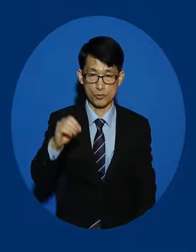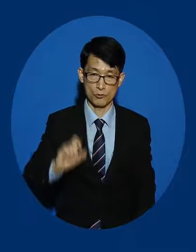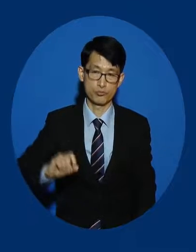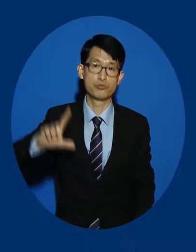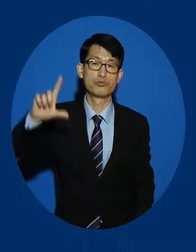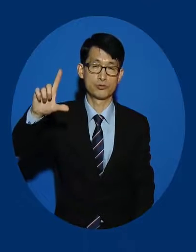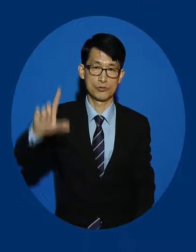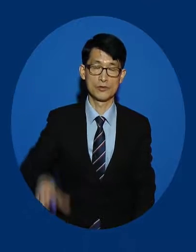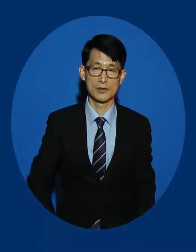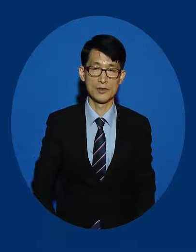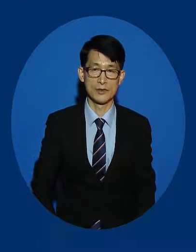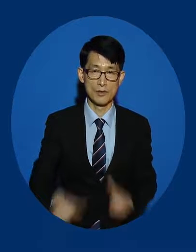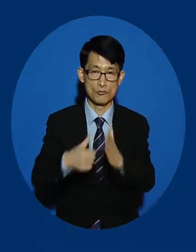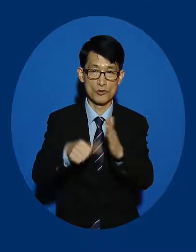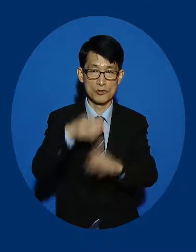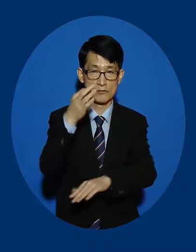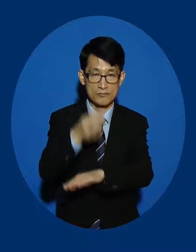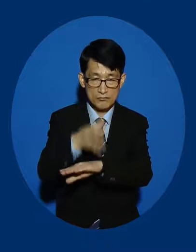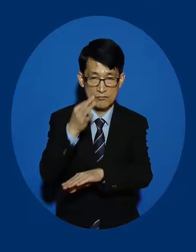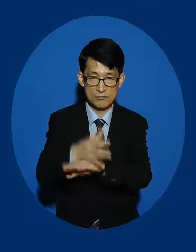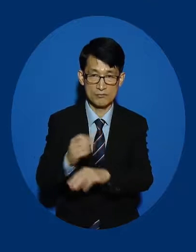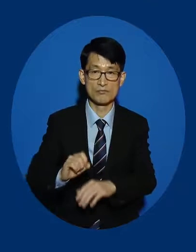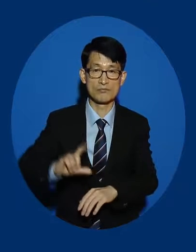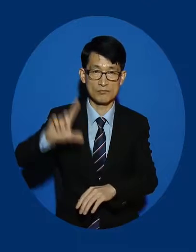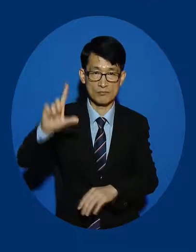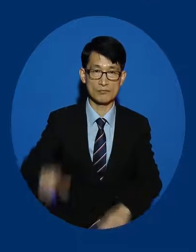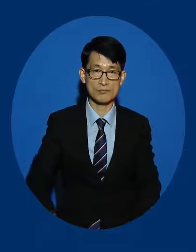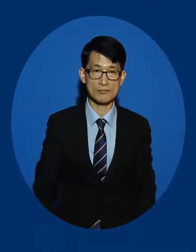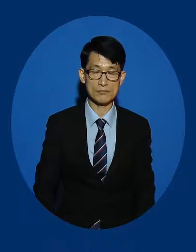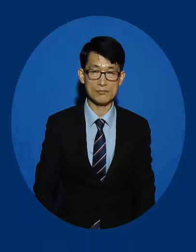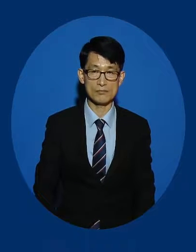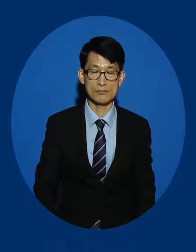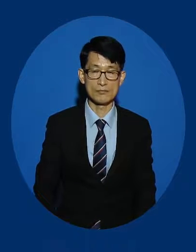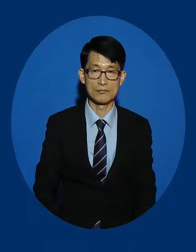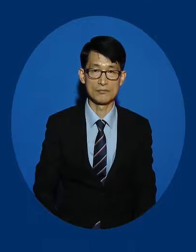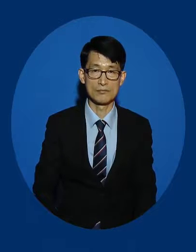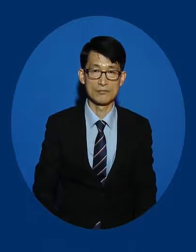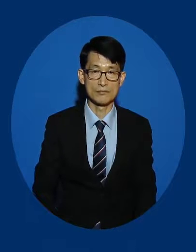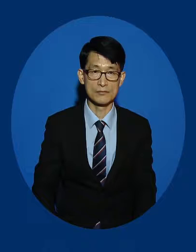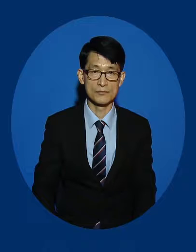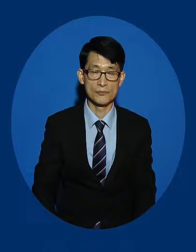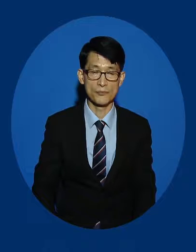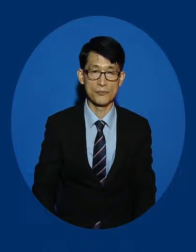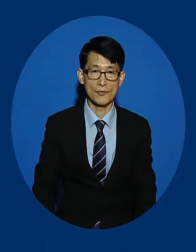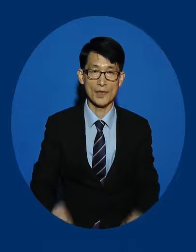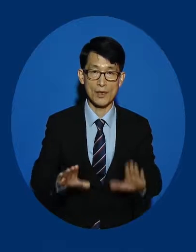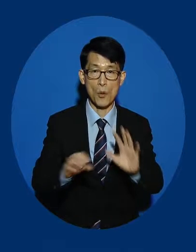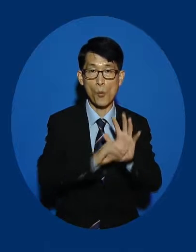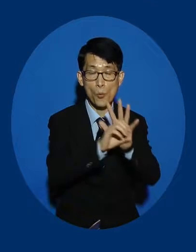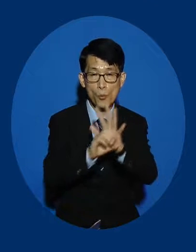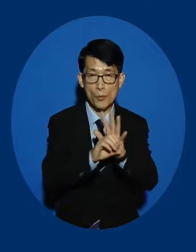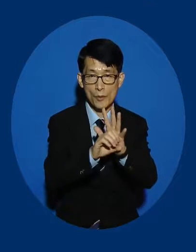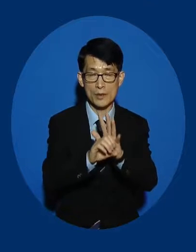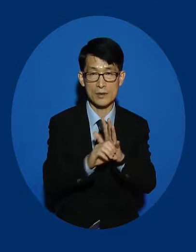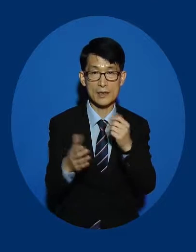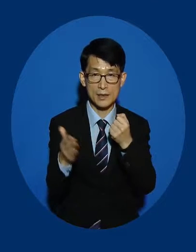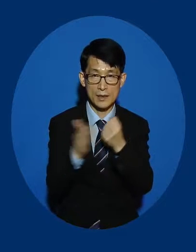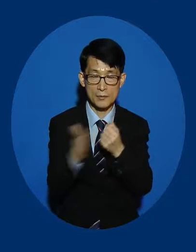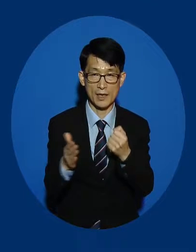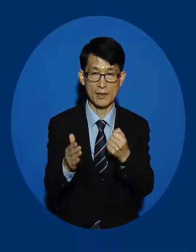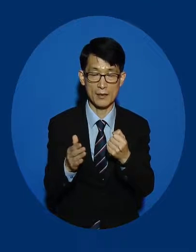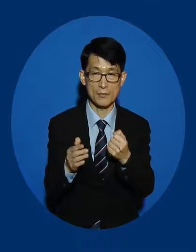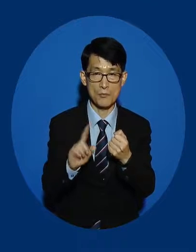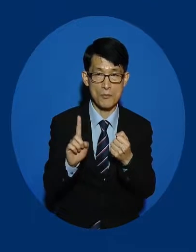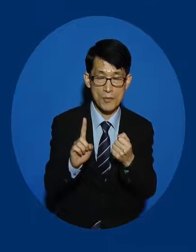통해서 구매량이 늘었다는 그런 그래프를 하나 띄웠습니다. 이게 사실은 이 코로나19의 그 급변한